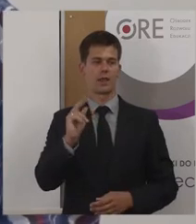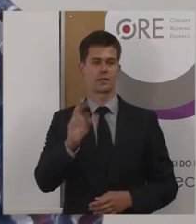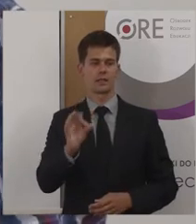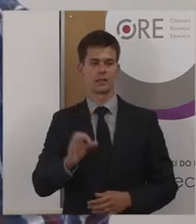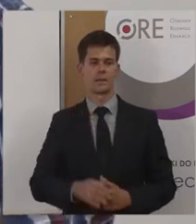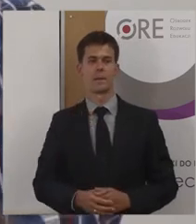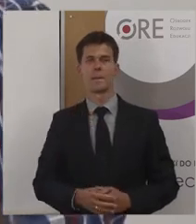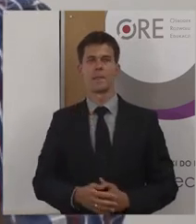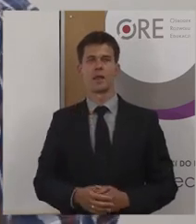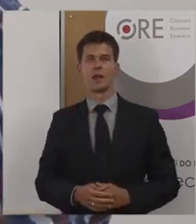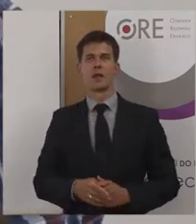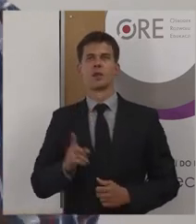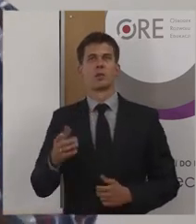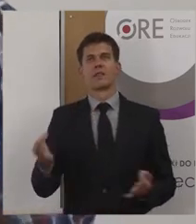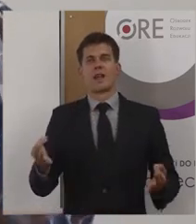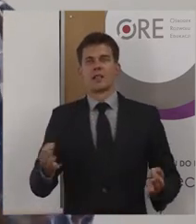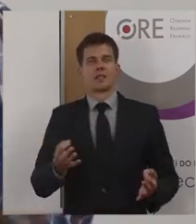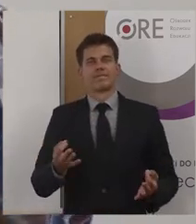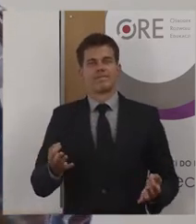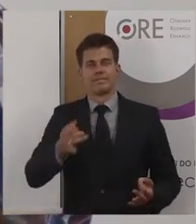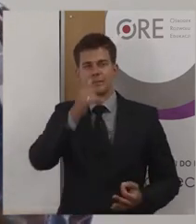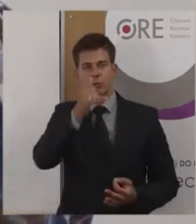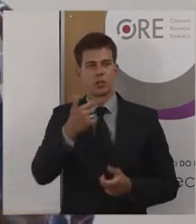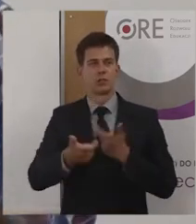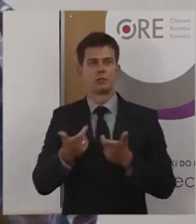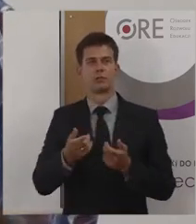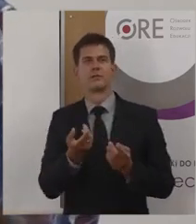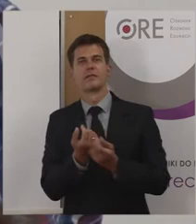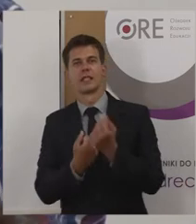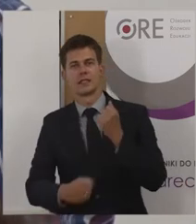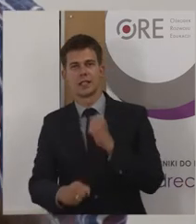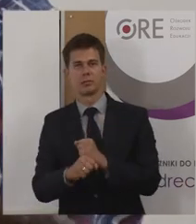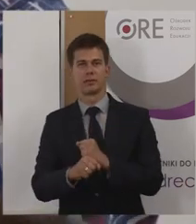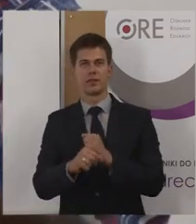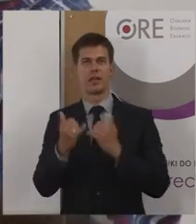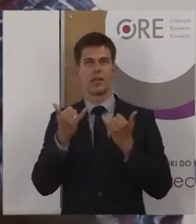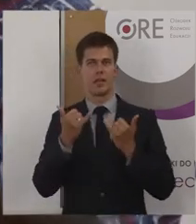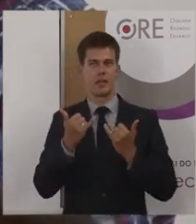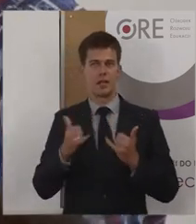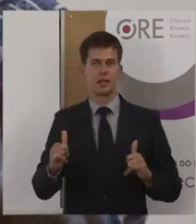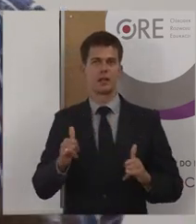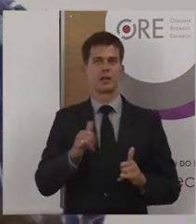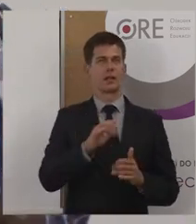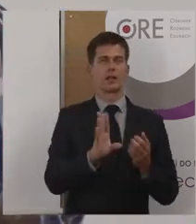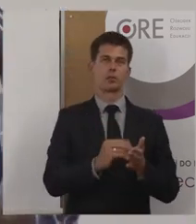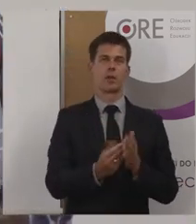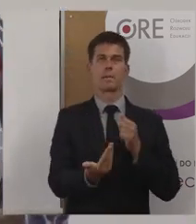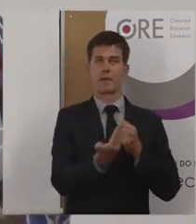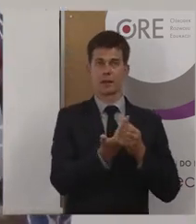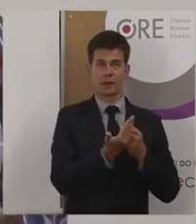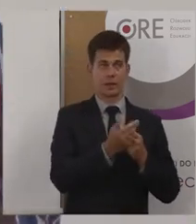W chwili obecnej nie ma takich gotowych narzędzi, które przetransformują nam równanie